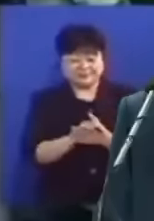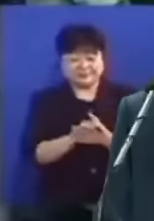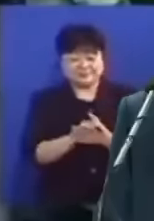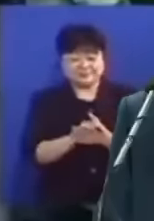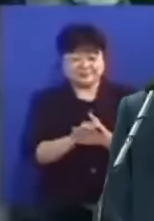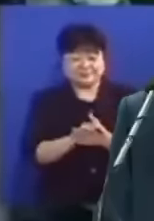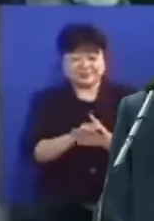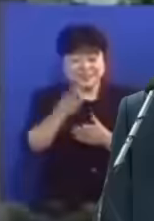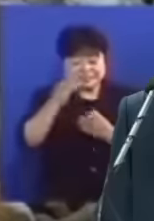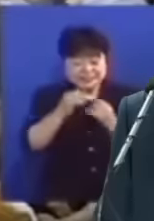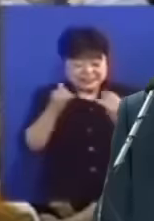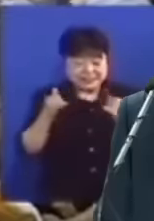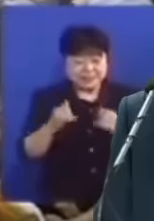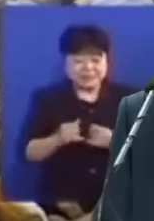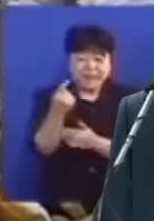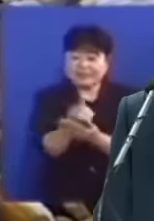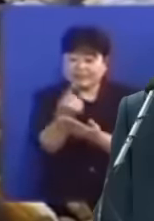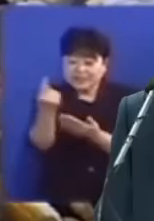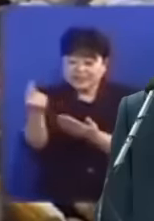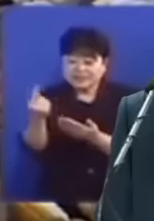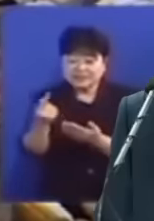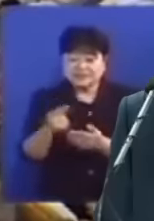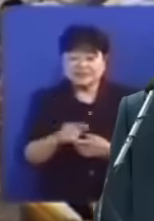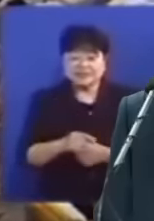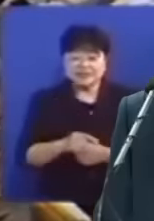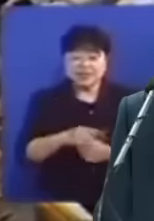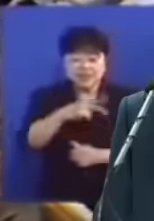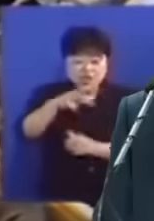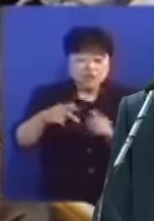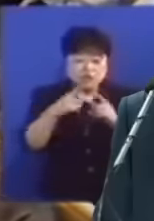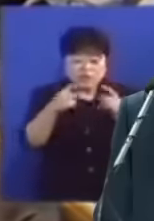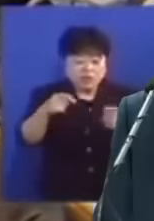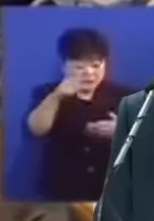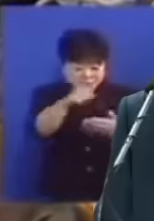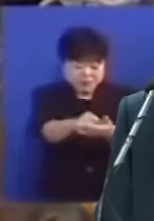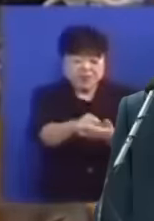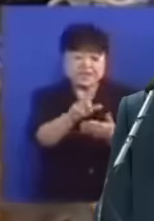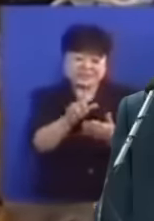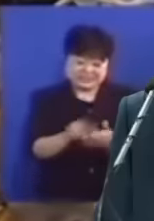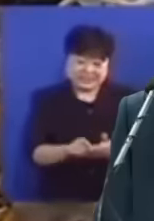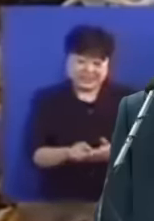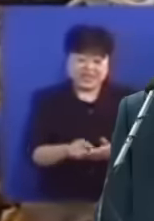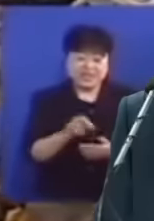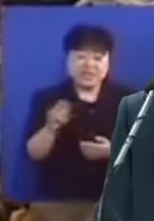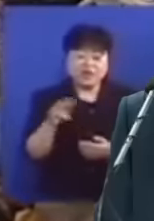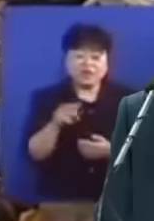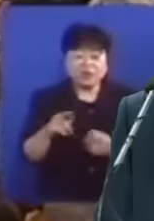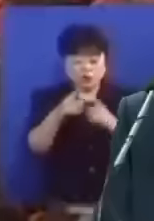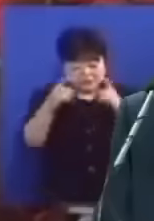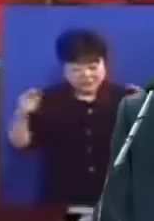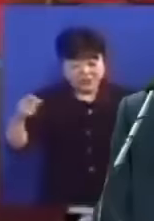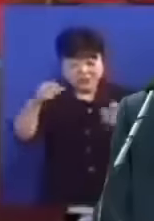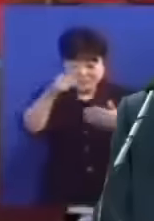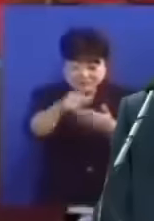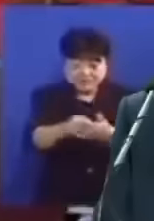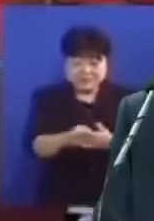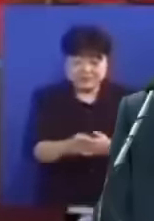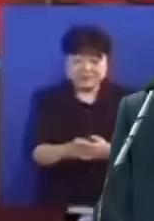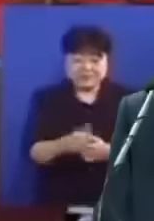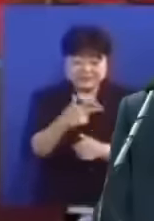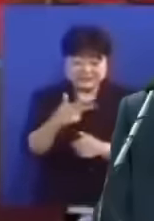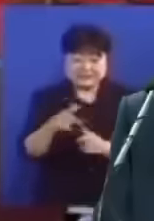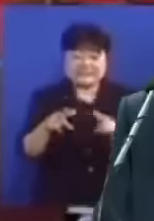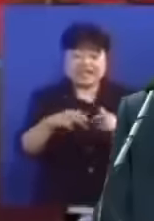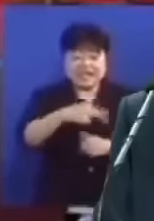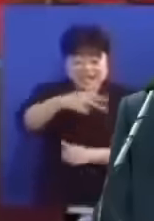것입니다. 이스라엘 백성이 여호수아를 따라서 여리고성을 점령할 때 그들이 여리고성을 제7일에 7바퀴